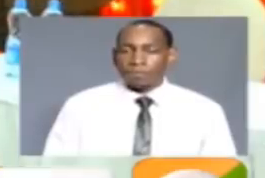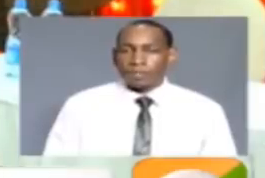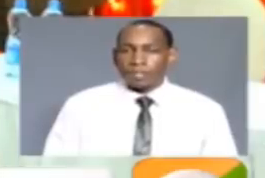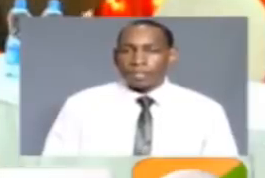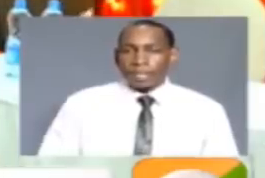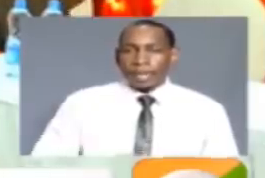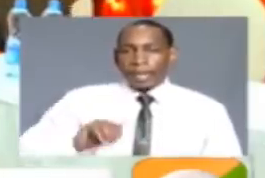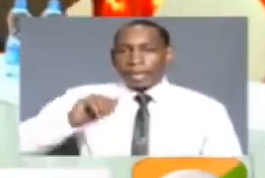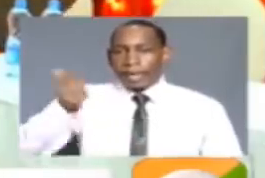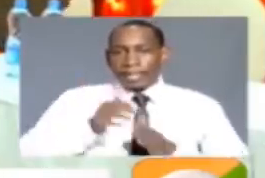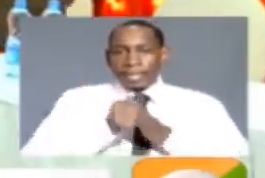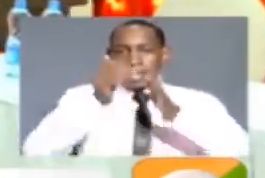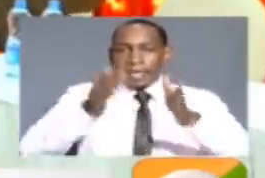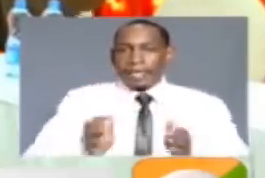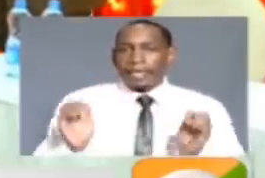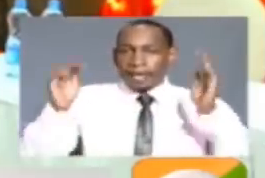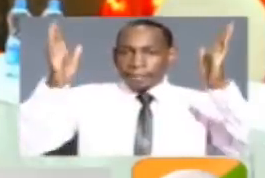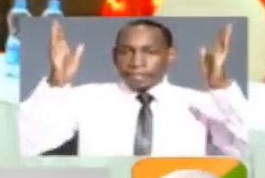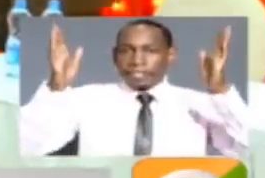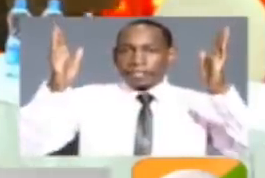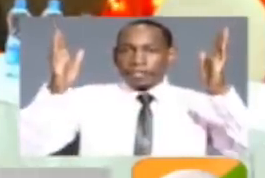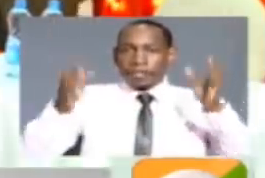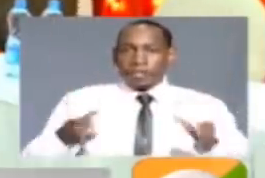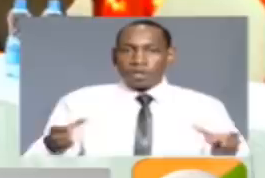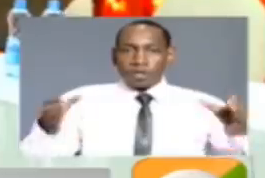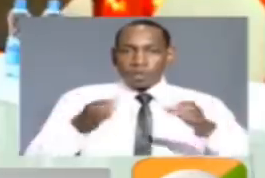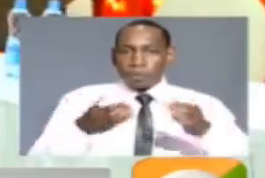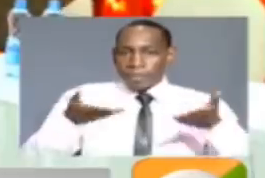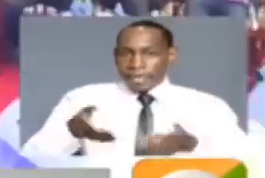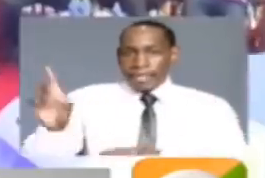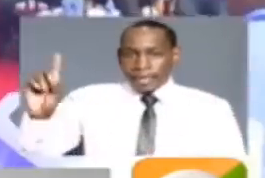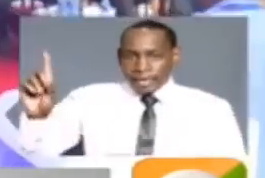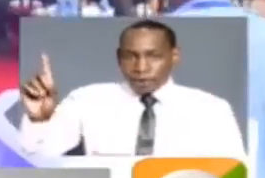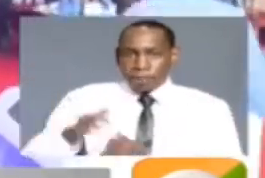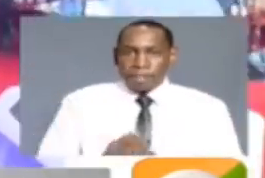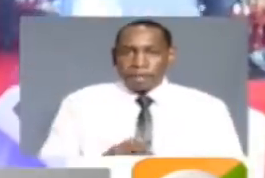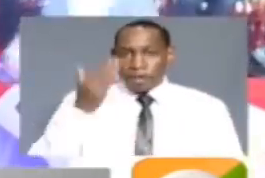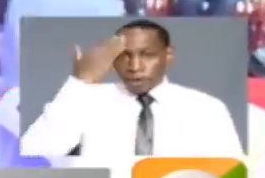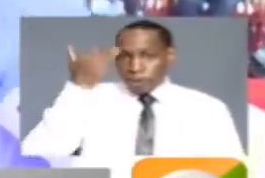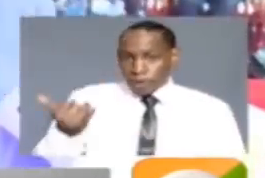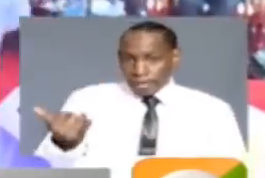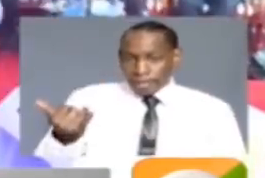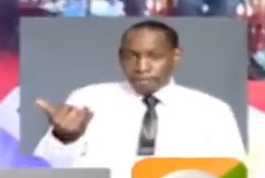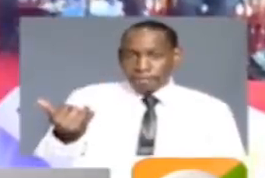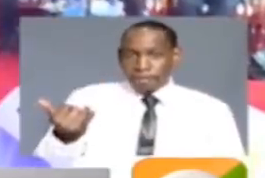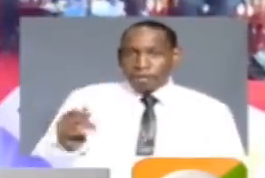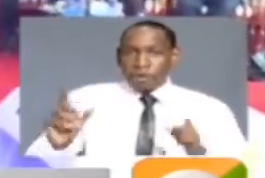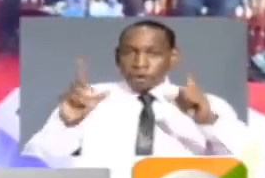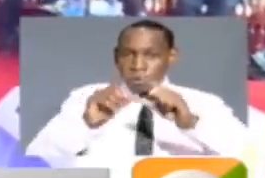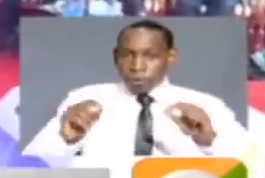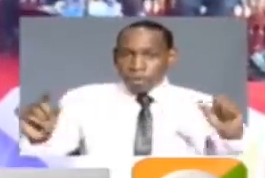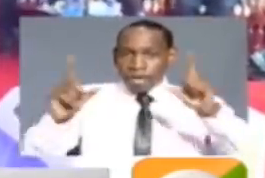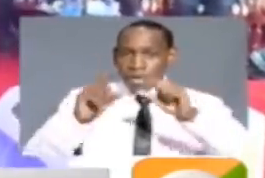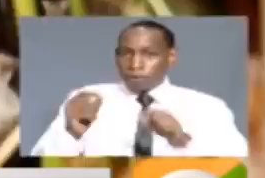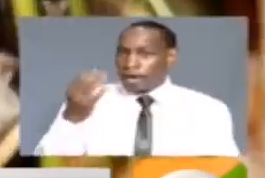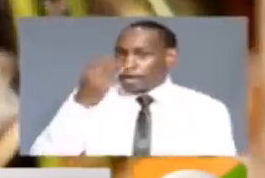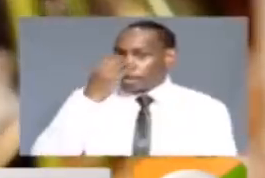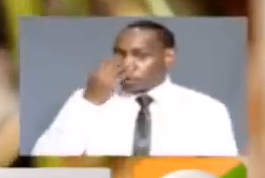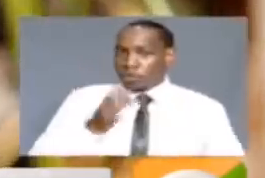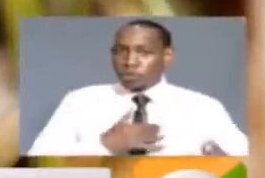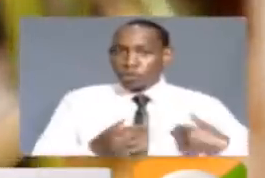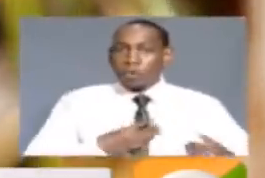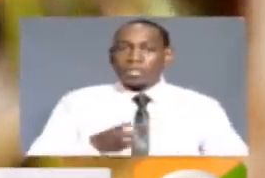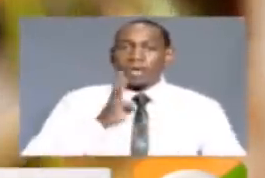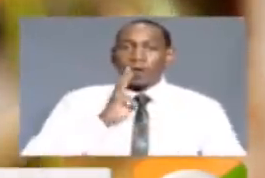Wa pili akiwa katika mkutano wa baraza kuu la chama chake hapa Nairobi. Kisa na maana ni matamshi ya Ruto kuhusu mabwawa